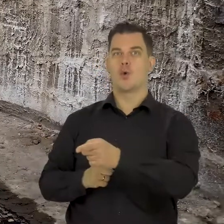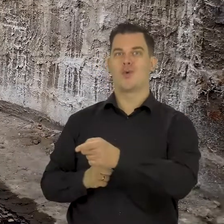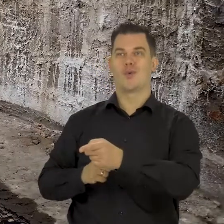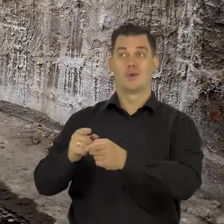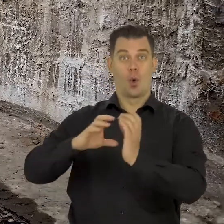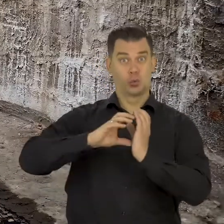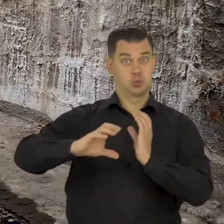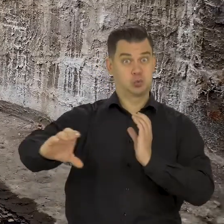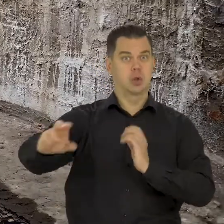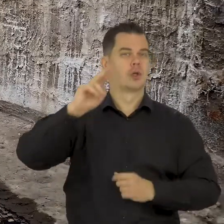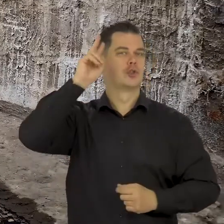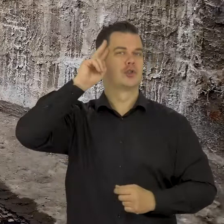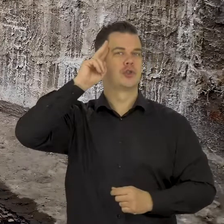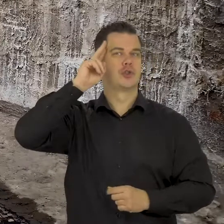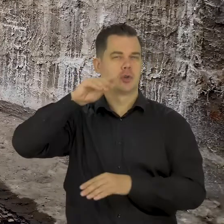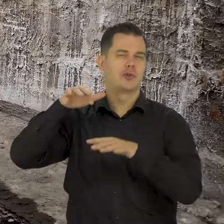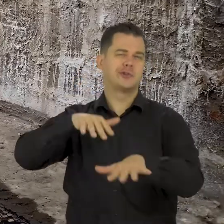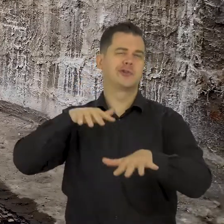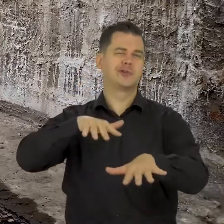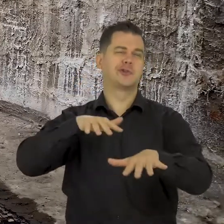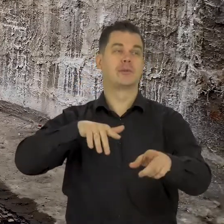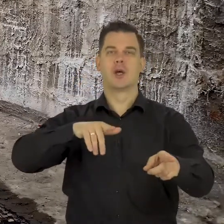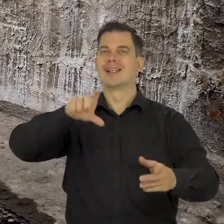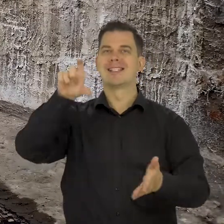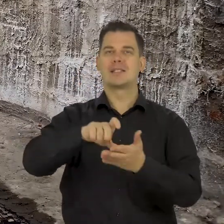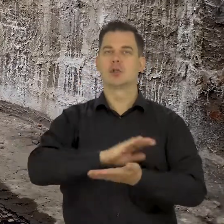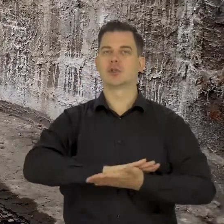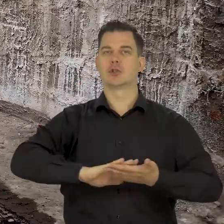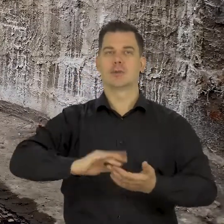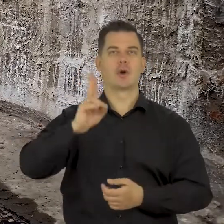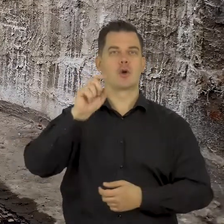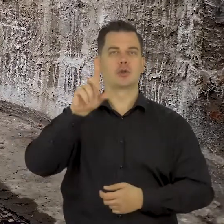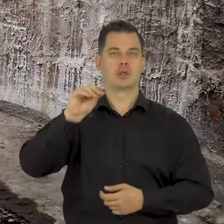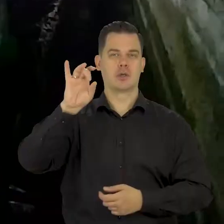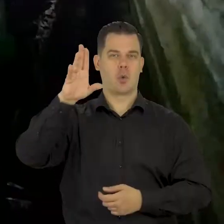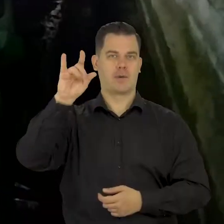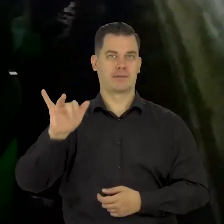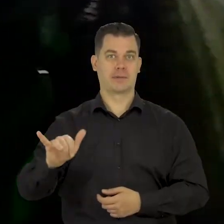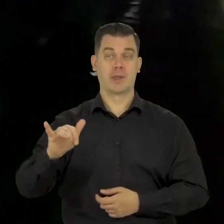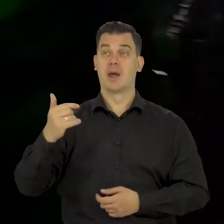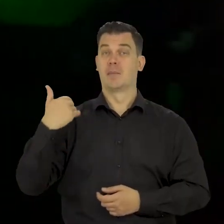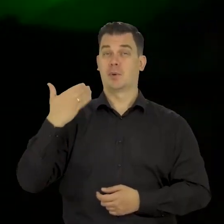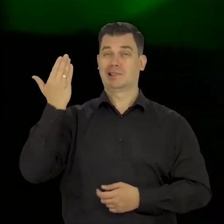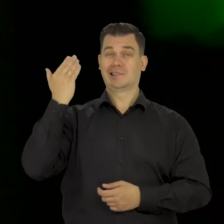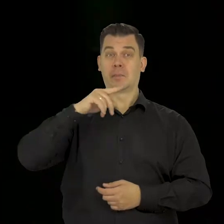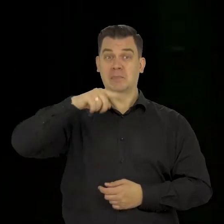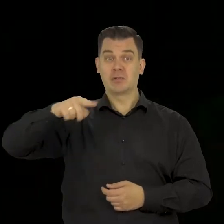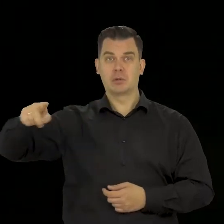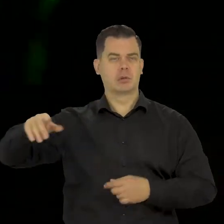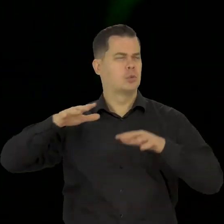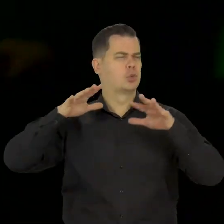tą rurą ścieki płyną bezpośrednio do centralnej oczyszczalni ścieków w Kozie Głowach. Ostatnie kilkanaście miesięcy